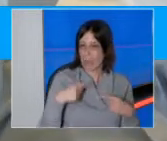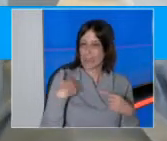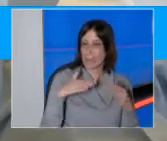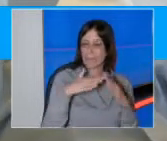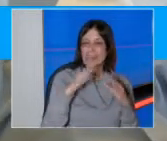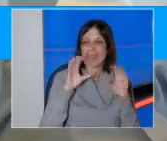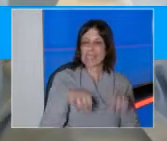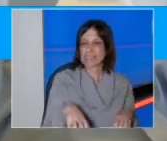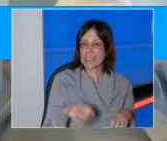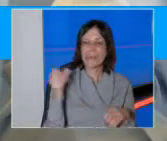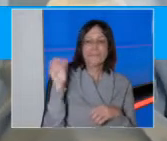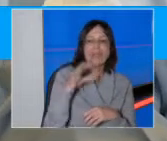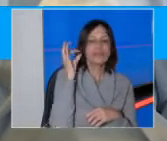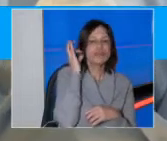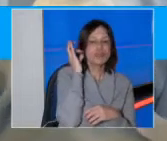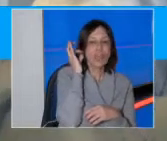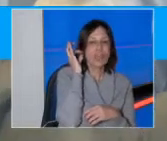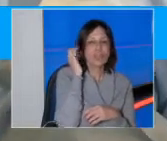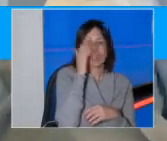הנשיא מישהי